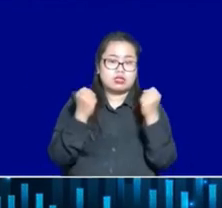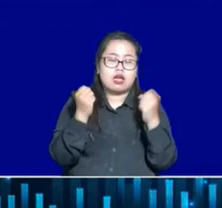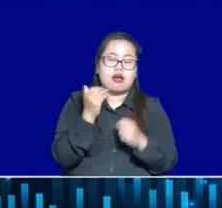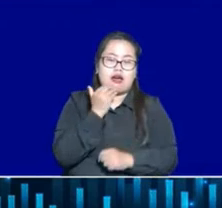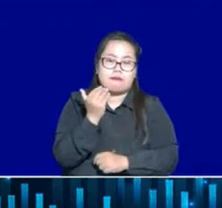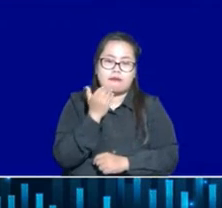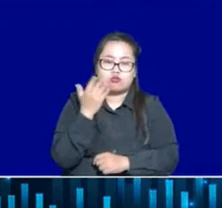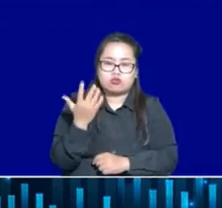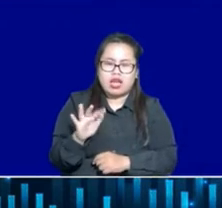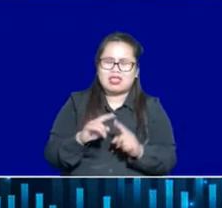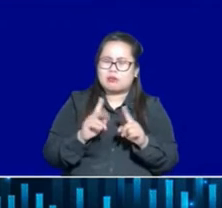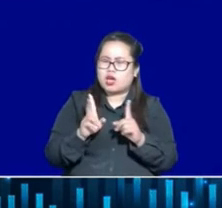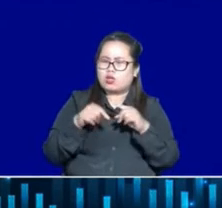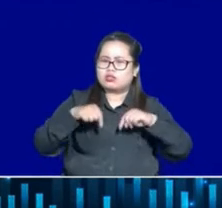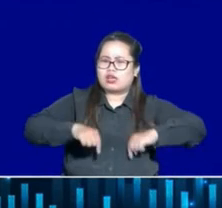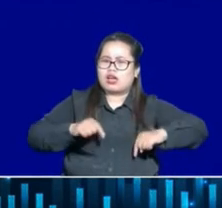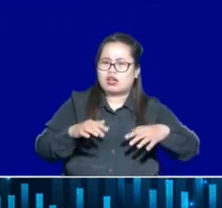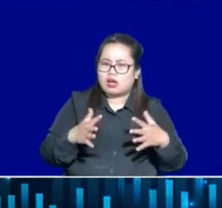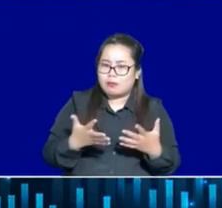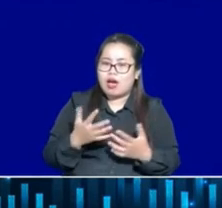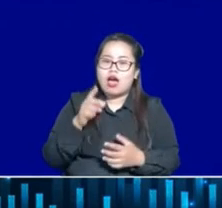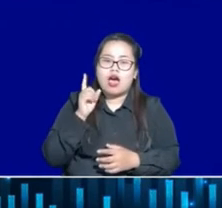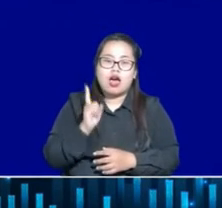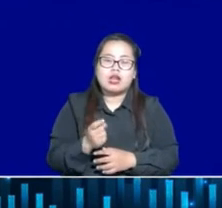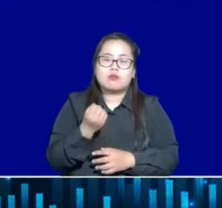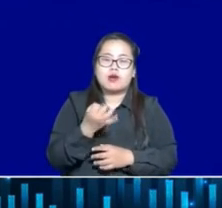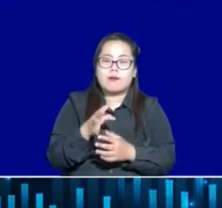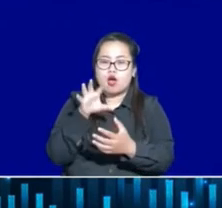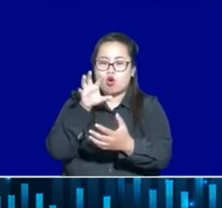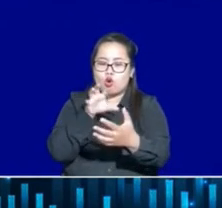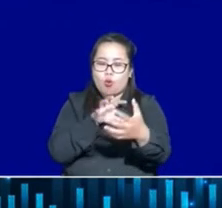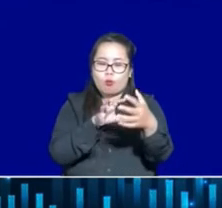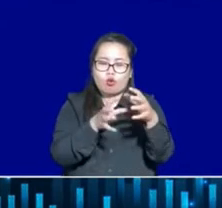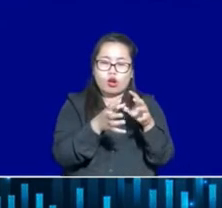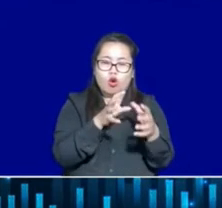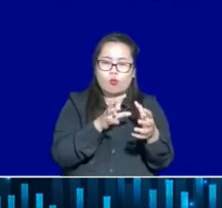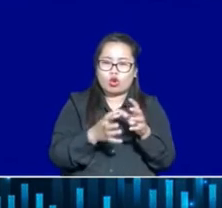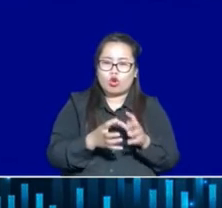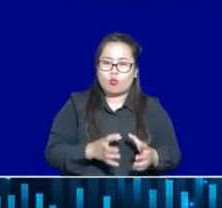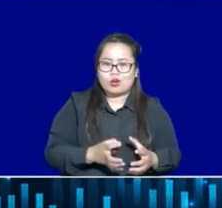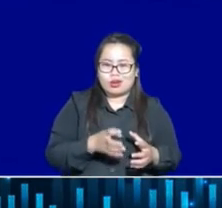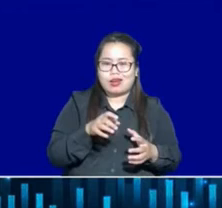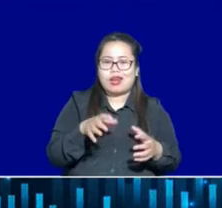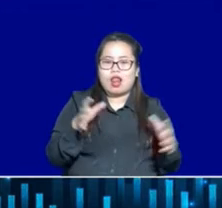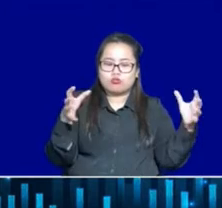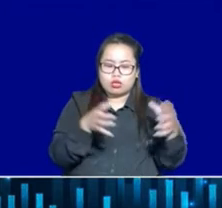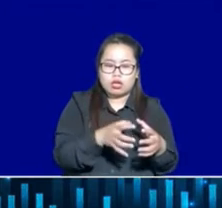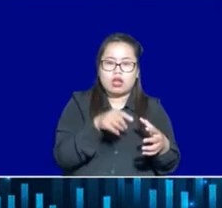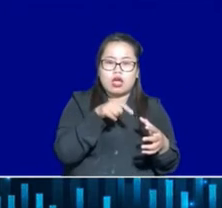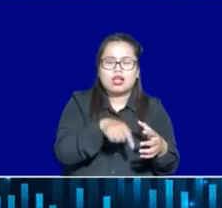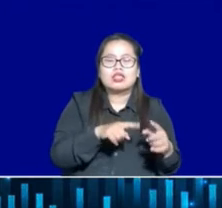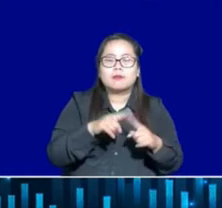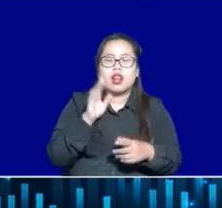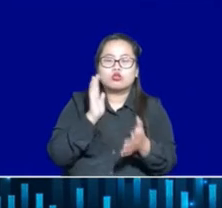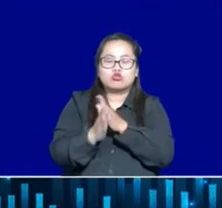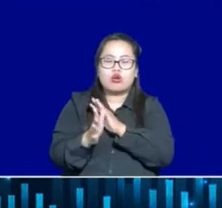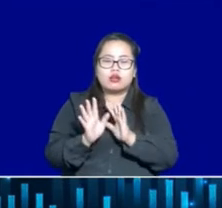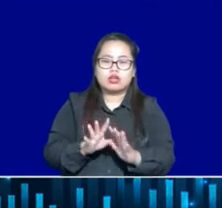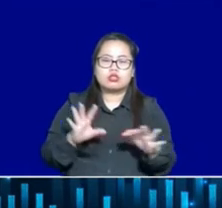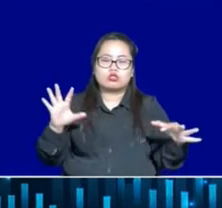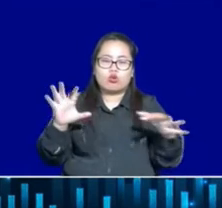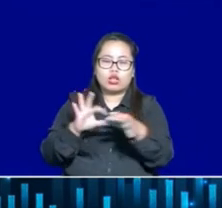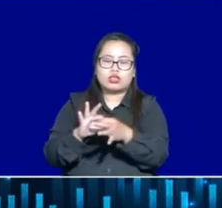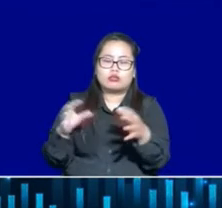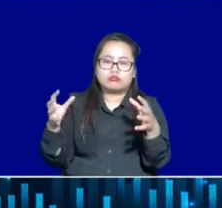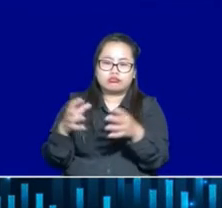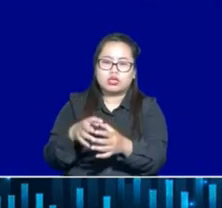ini. Kalau sekarang kan ada beberapa komponen bagian ini langsung aja disolidkan menjadi satu